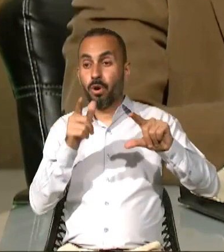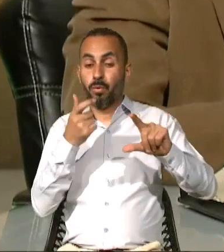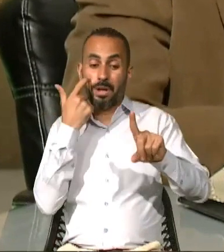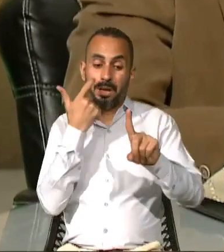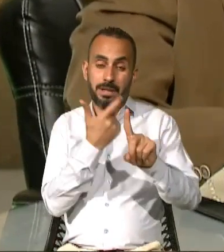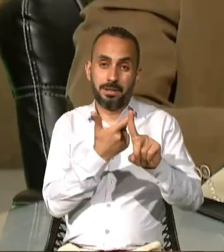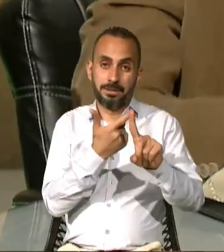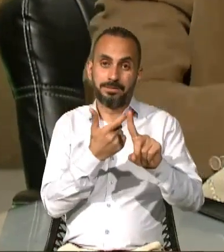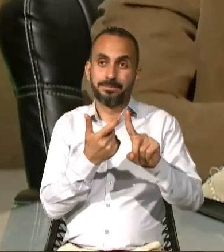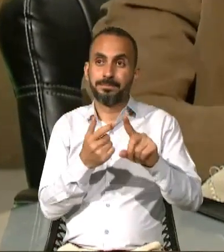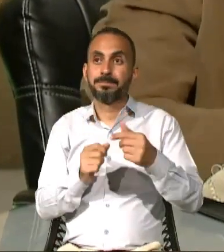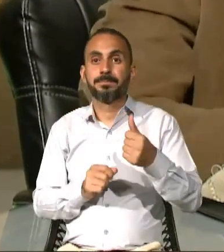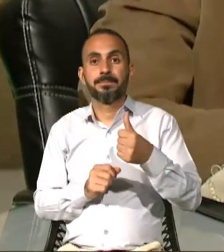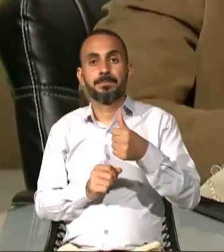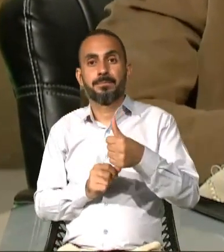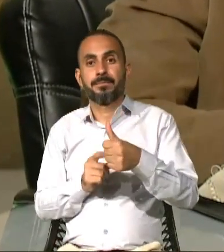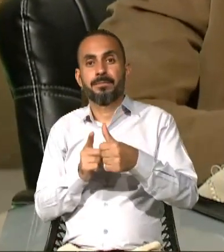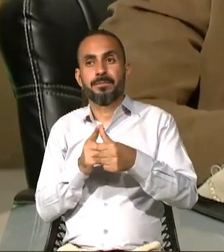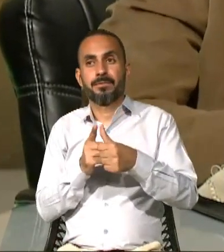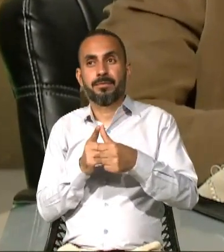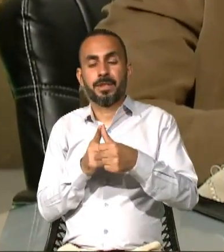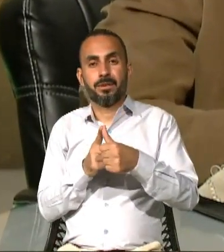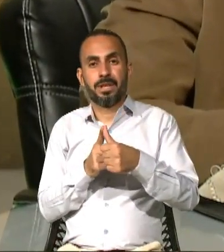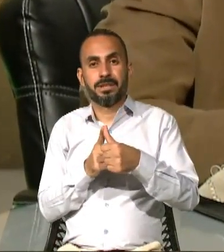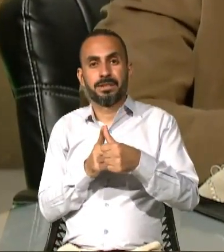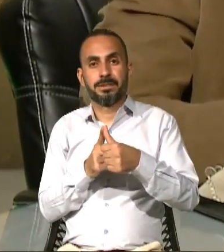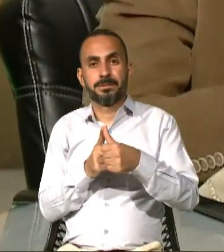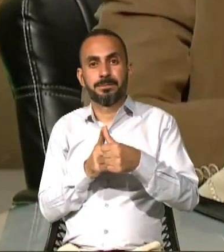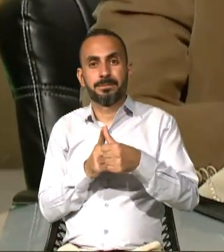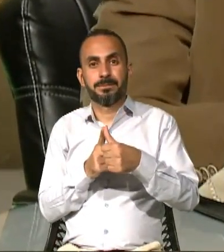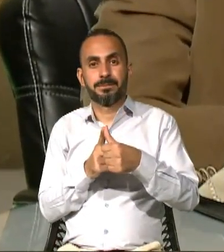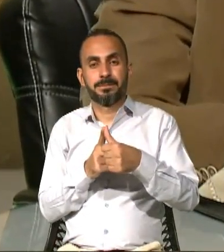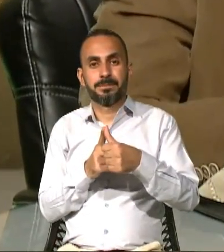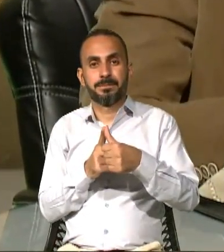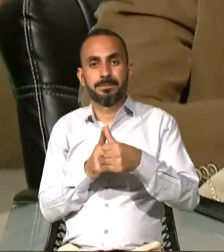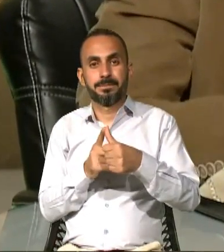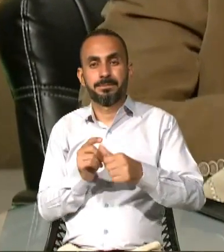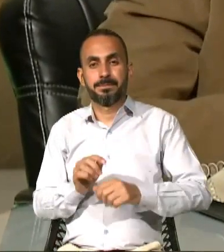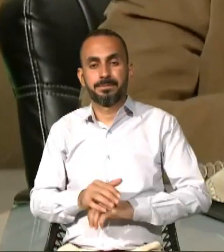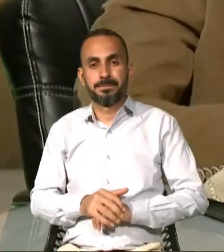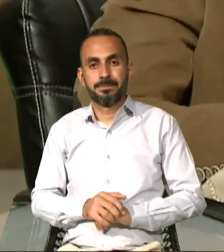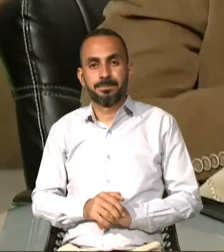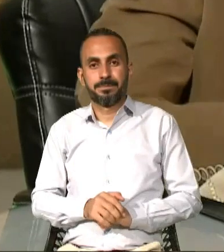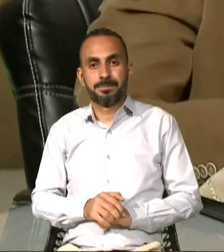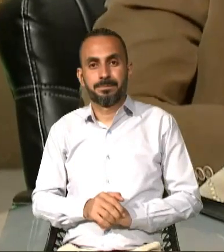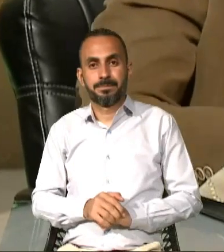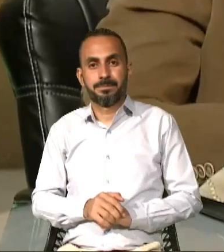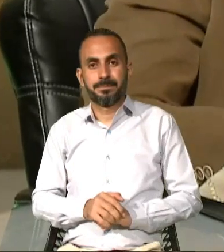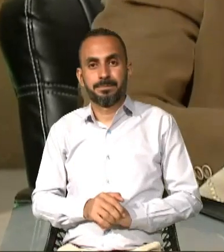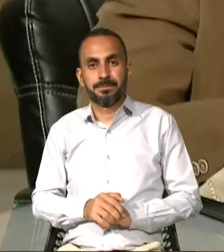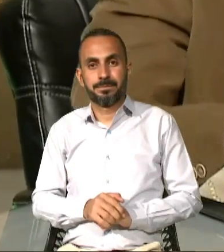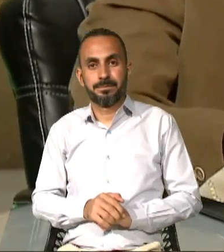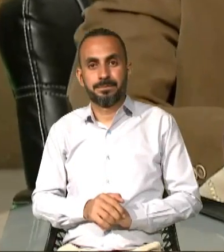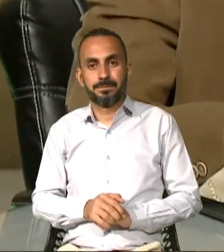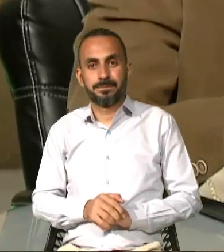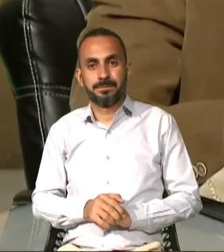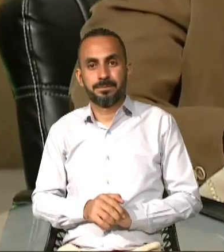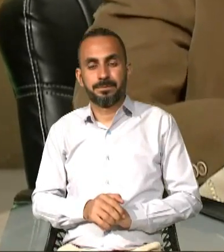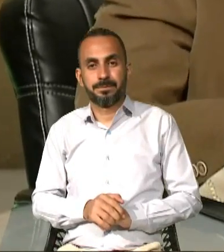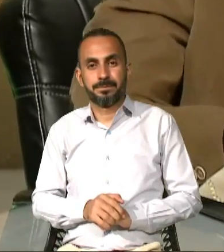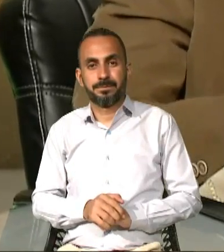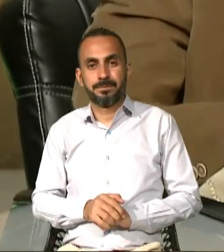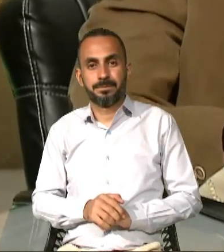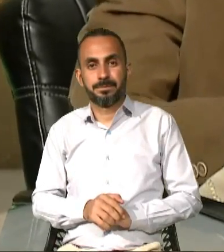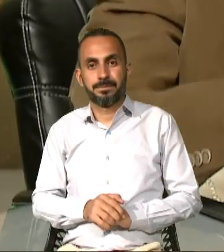اللي عايز اقولها يا اسيس، انه مين قال ان مصر ربنا مش شغال فيها؟ يعني تعقيبا بس، انا ولا اي حد ما اقدرش اشوف